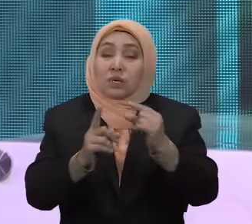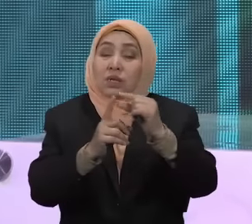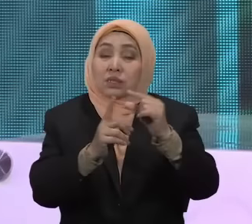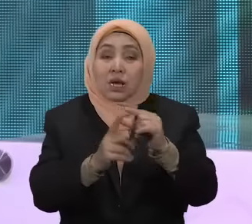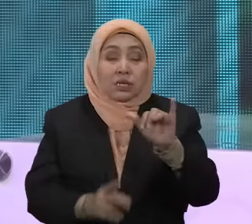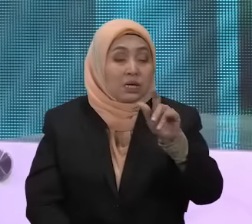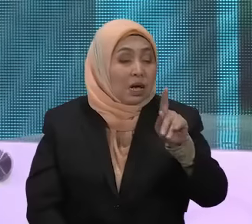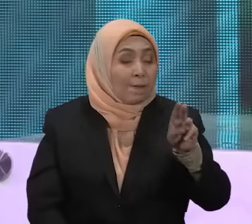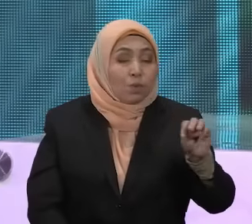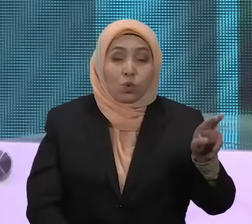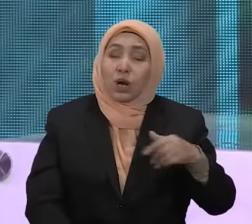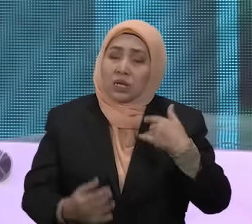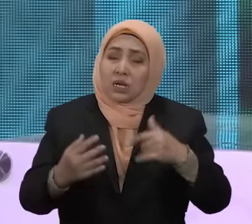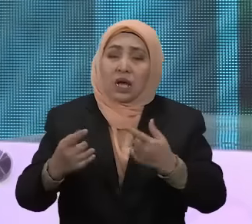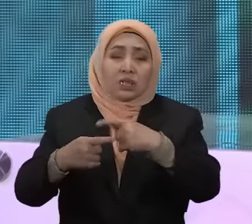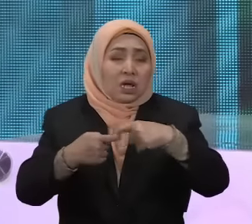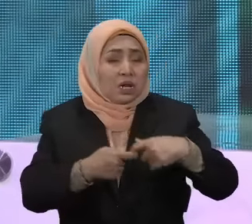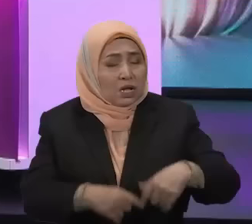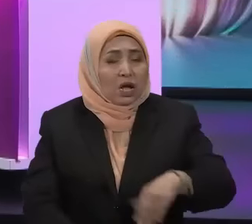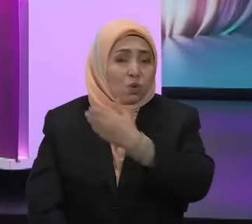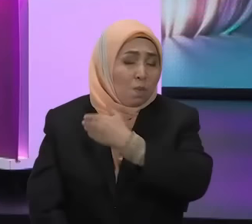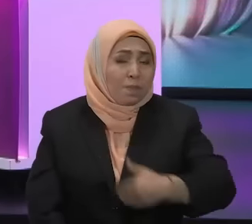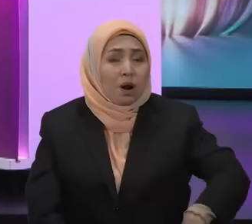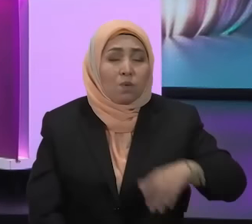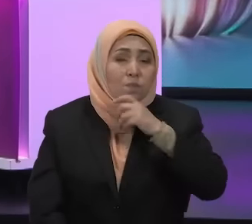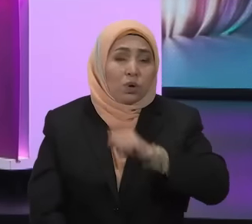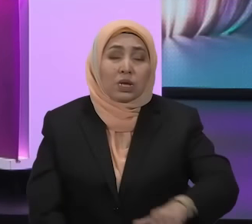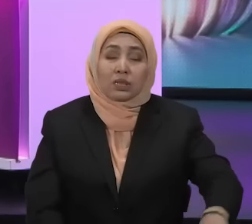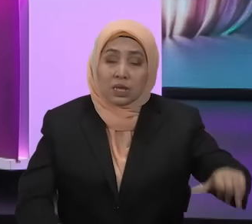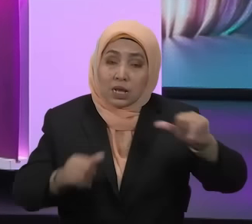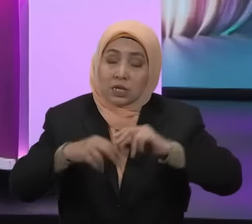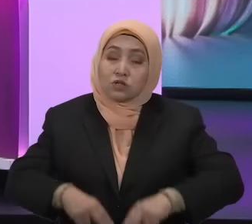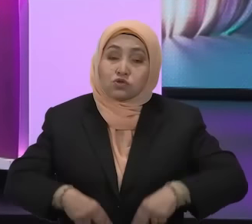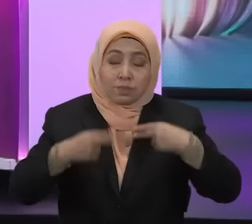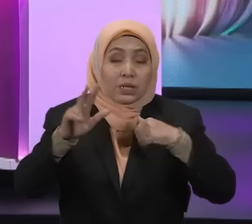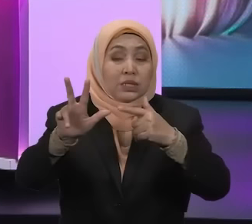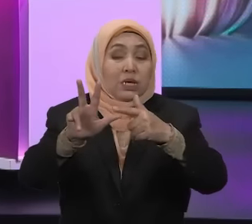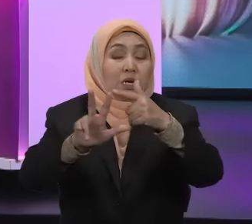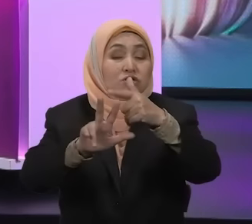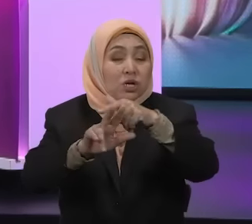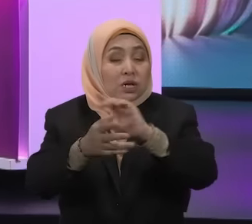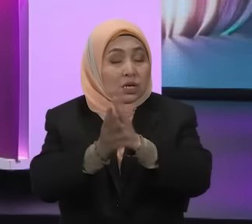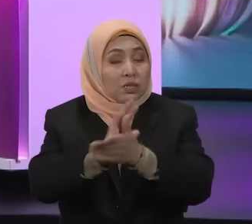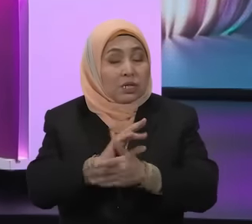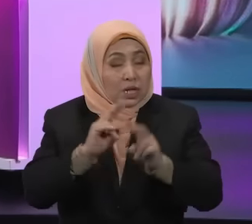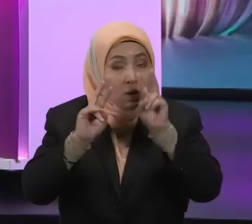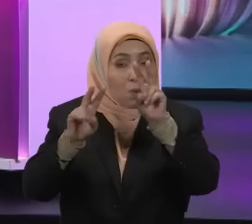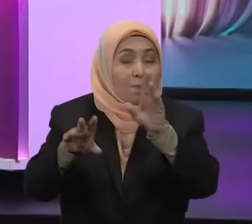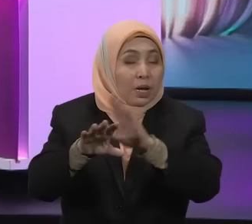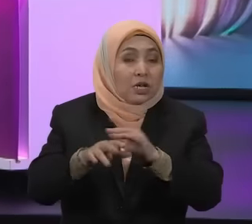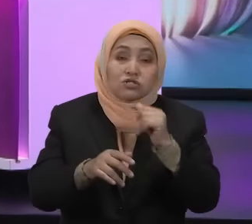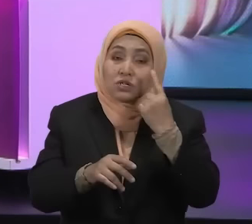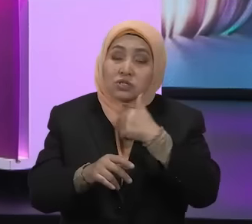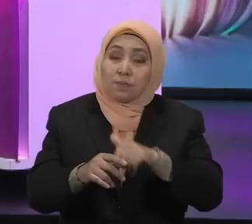ada kaitan dengan umur, ada kaitan dengan umrah, ada kaitan dengan makmur. Maksudnya ada tiga istilah. Jadi apabila kita melihat